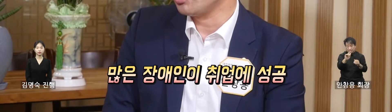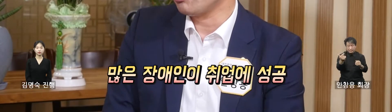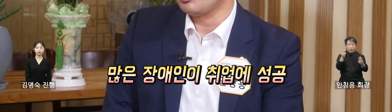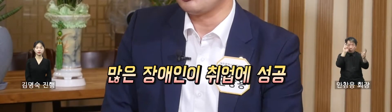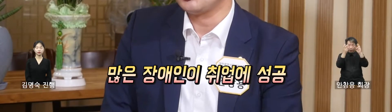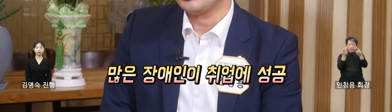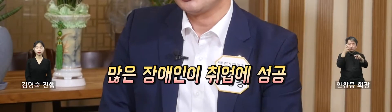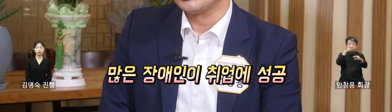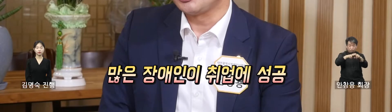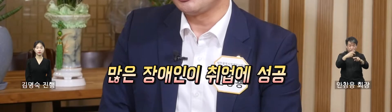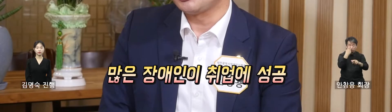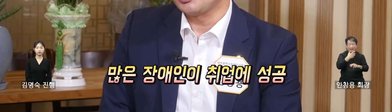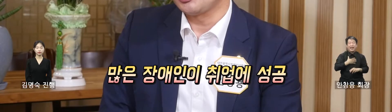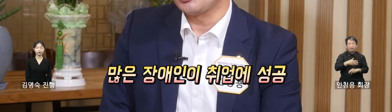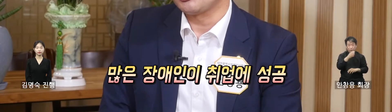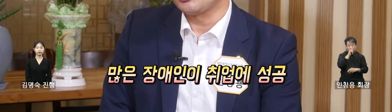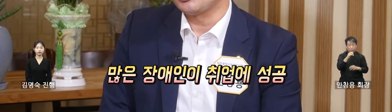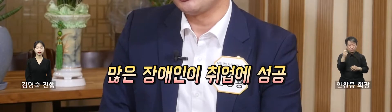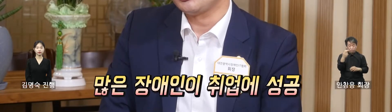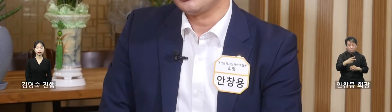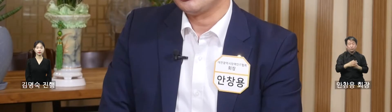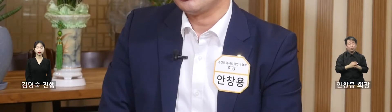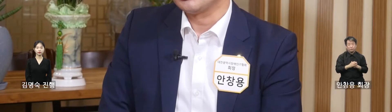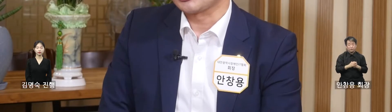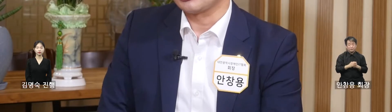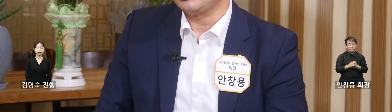걸로 알고 있고요. 실제로